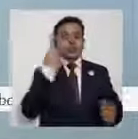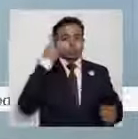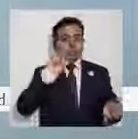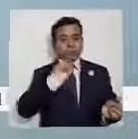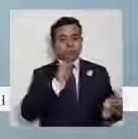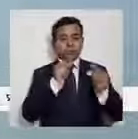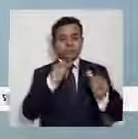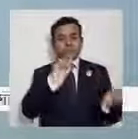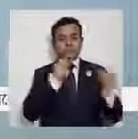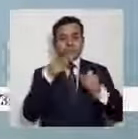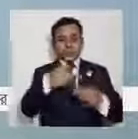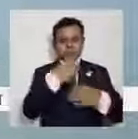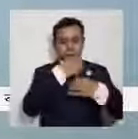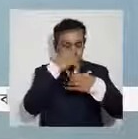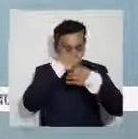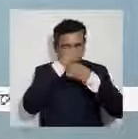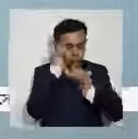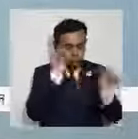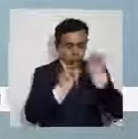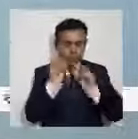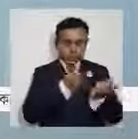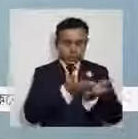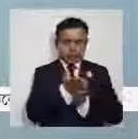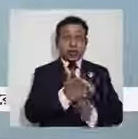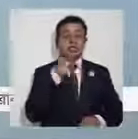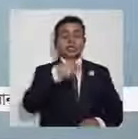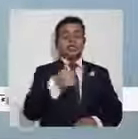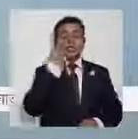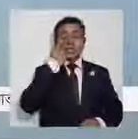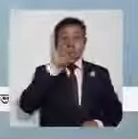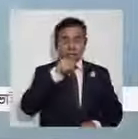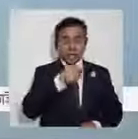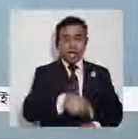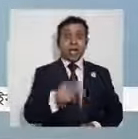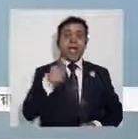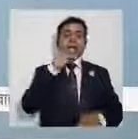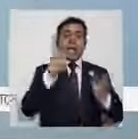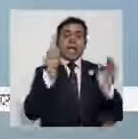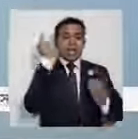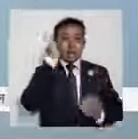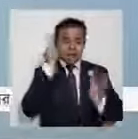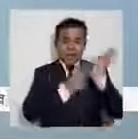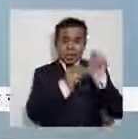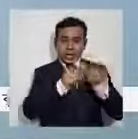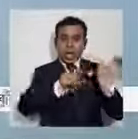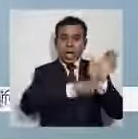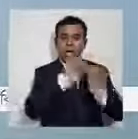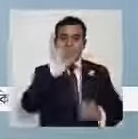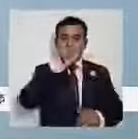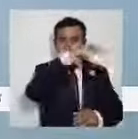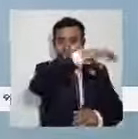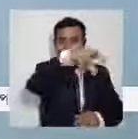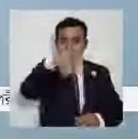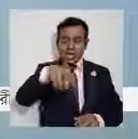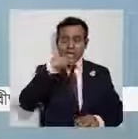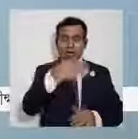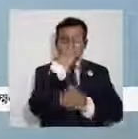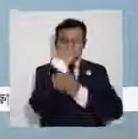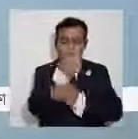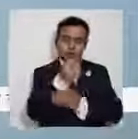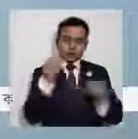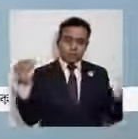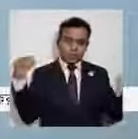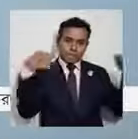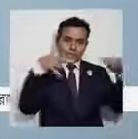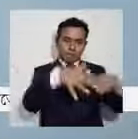নমুনা সংগৃহীত হবে সেগুলো যশোর বিজ্ঞান ও প্রযুক্তি বিশ্ববিদ্যালয়ে পরীক্ষা করা হবে। এবং আমরা ইতিমধ্যে জানিয়েছি যে আমরা